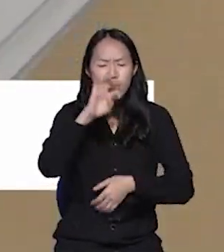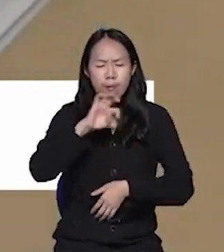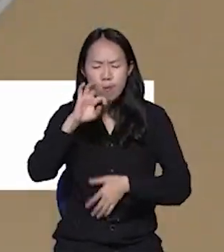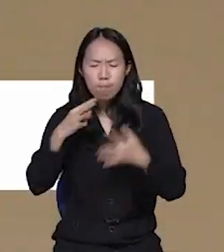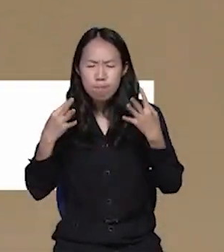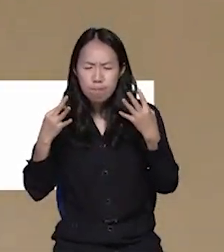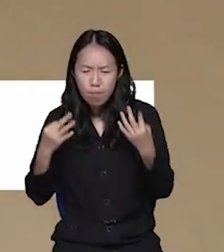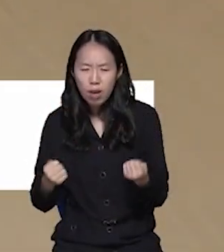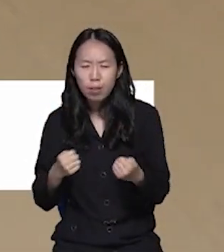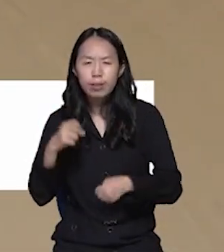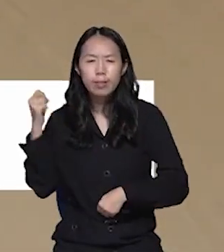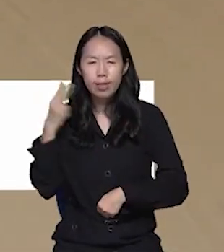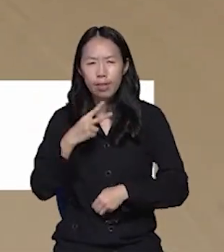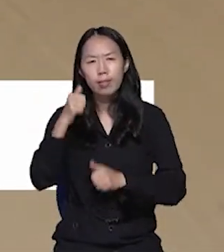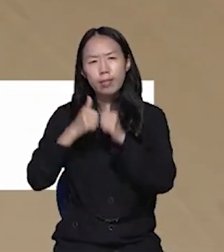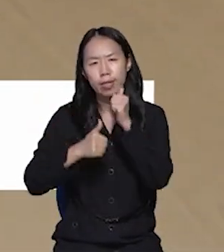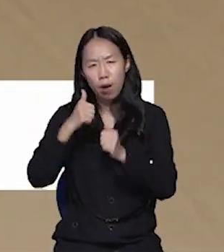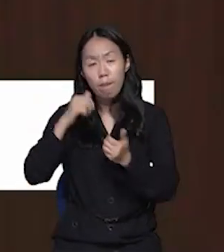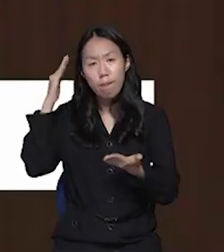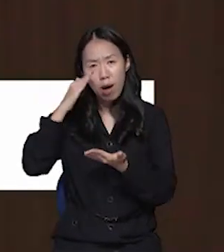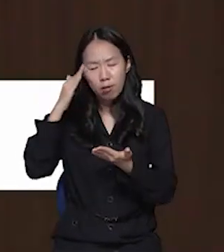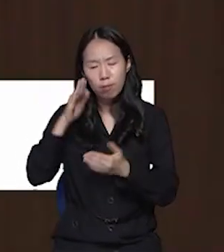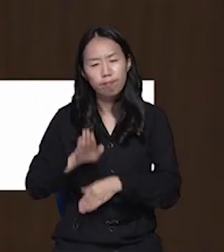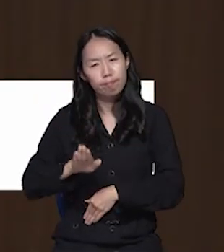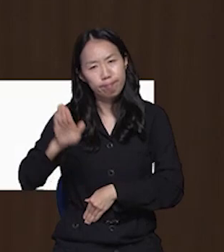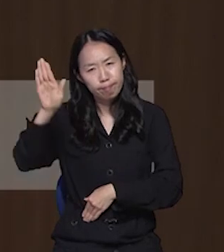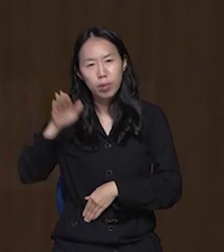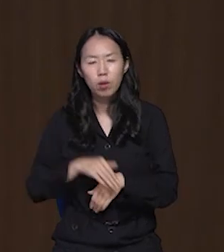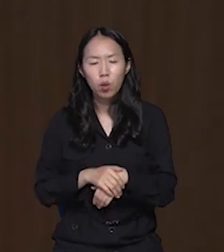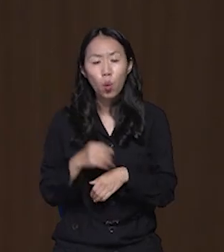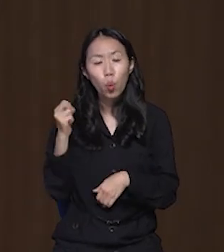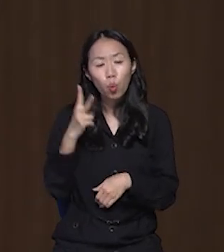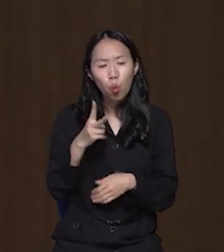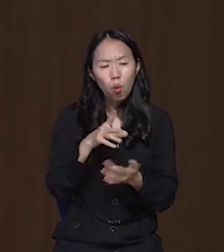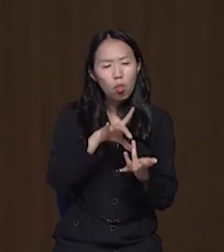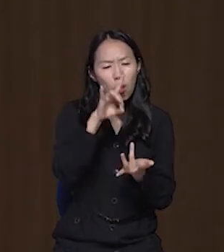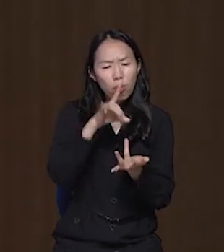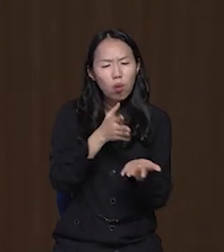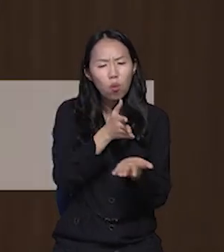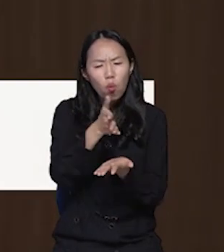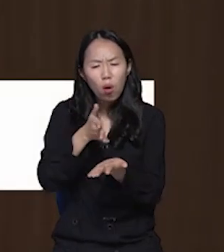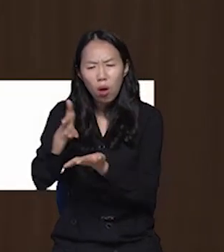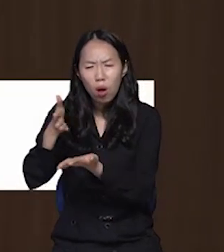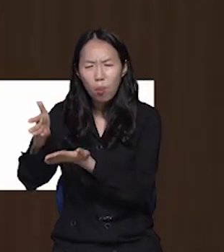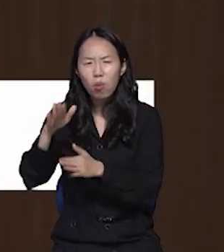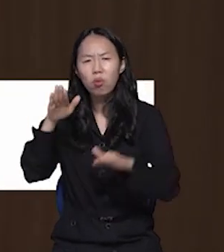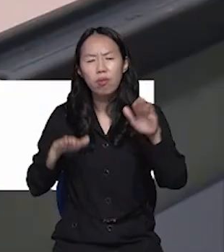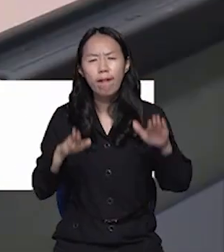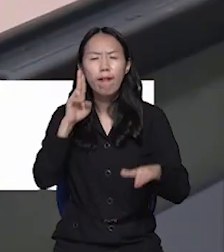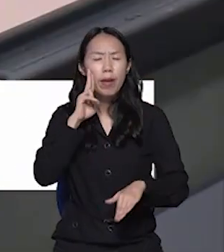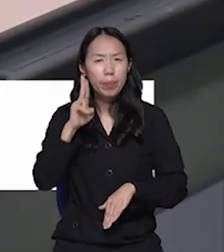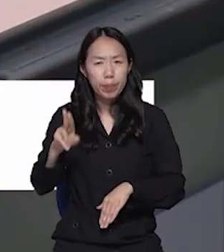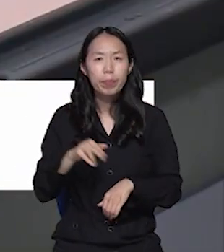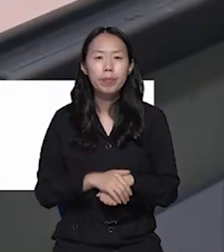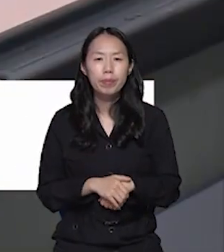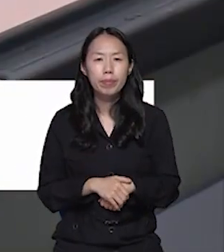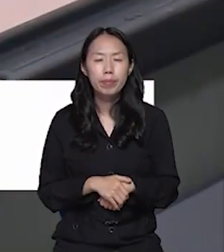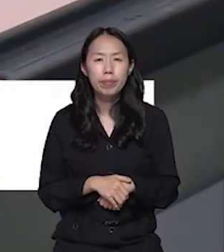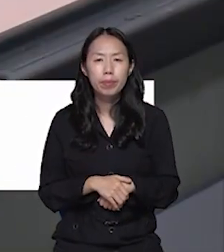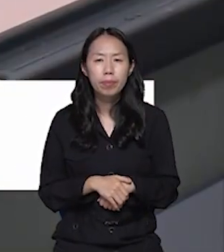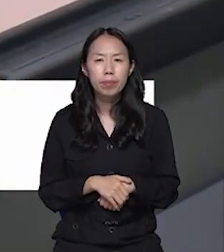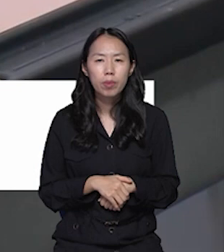수생들이 우위를 보였습니다 선택 과목간 표준점수 유분리 역대 수능 가운데 가장